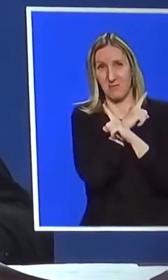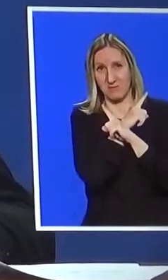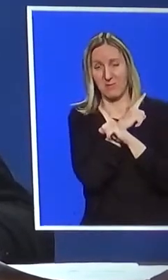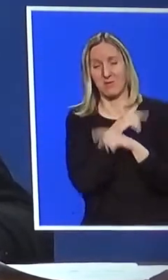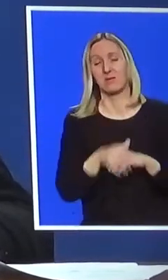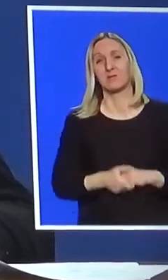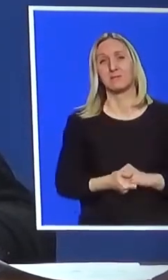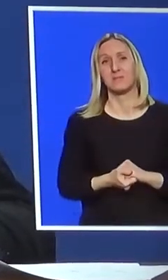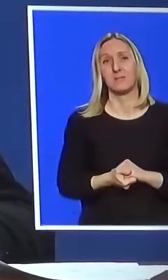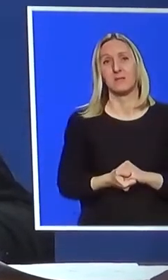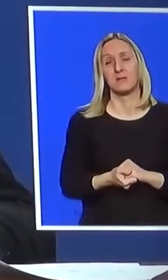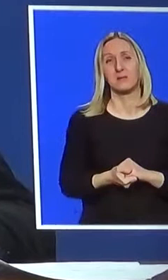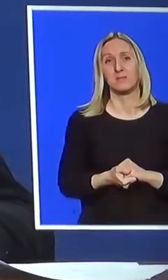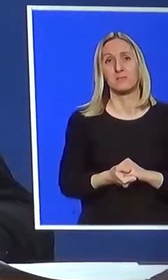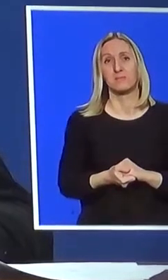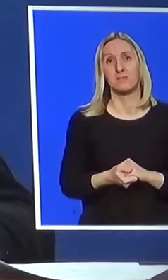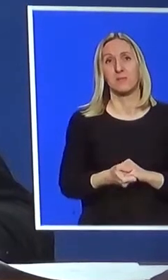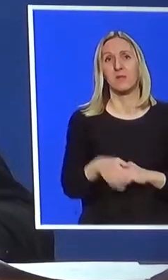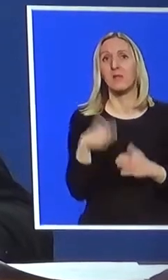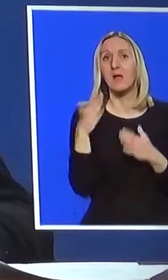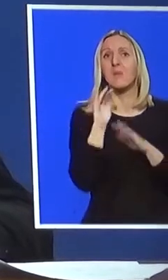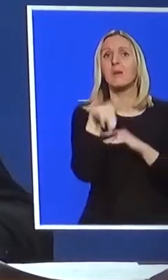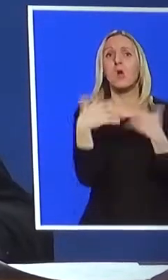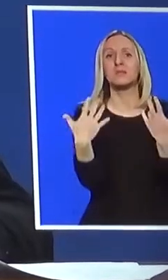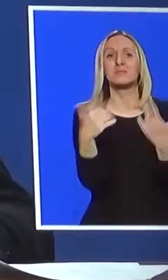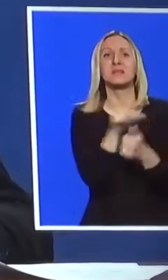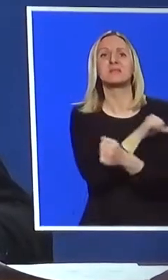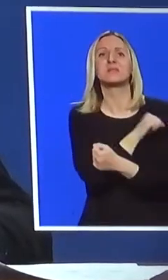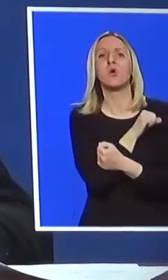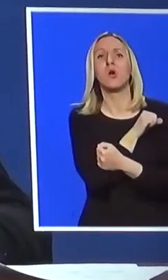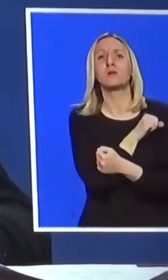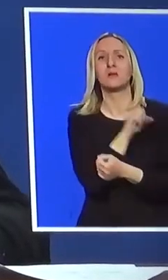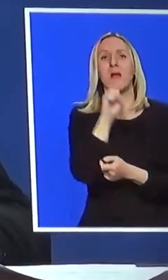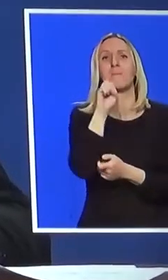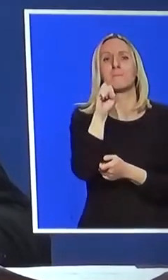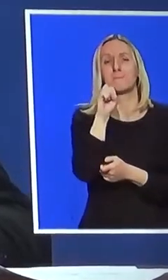17,65% i na kraju preko 80 godina